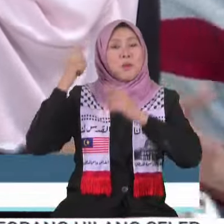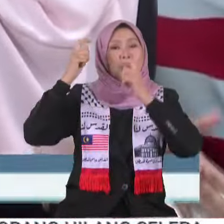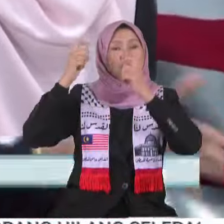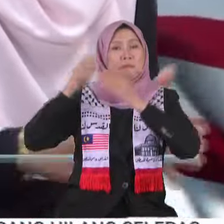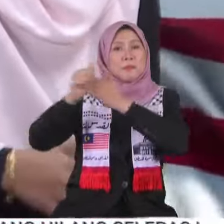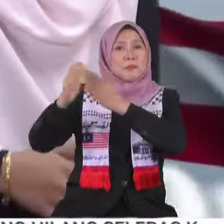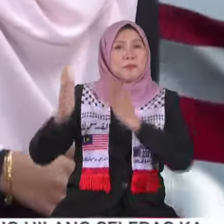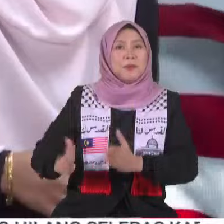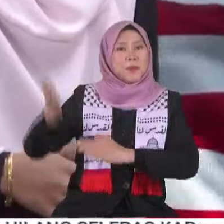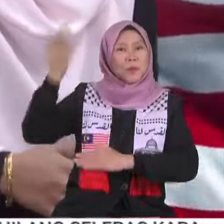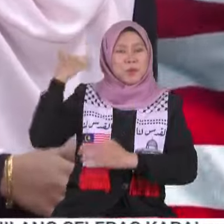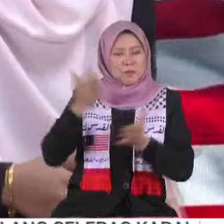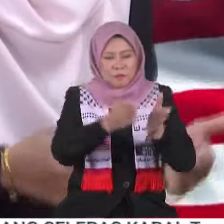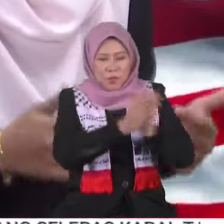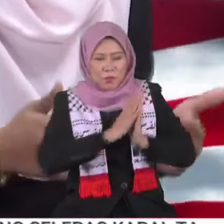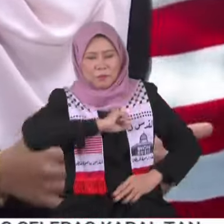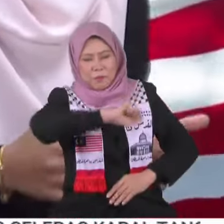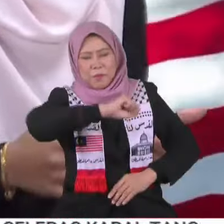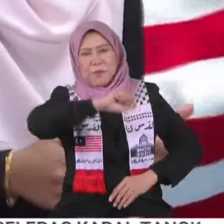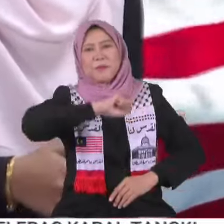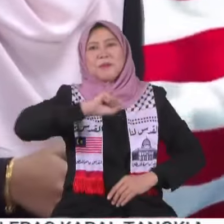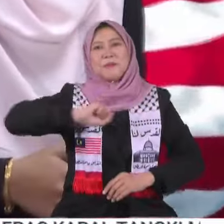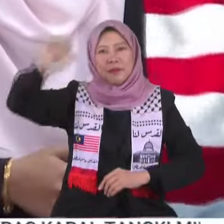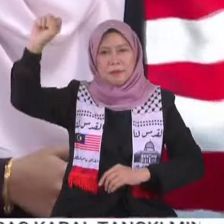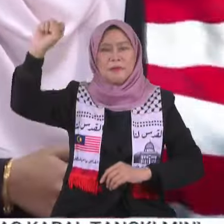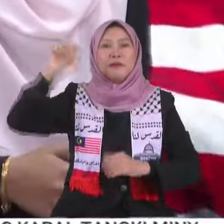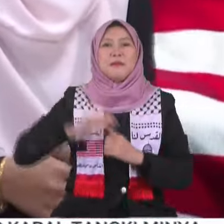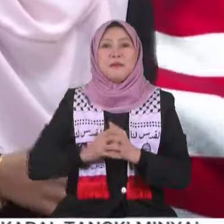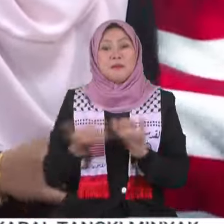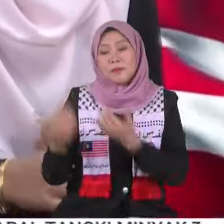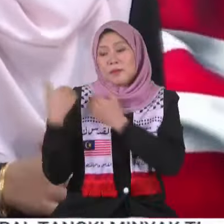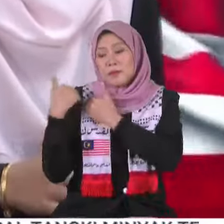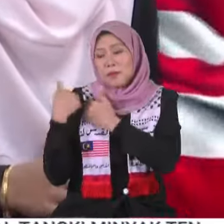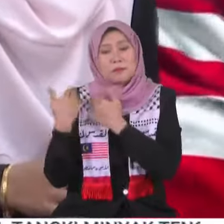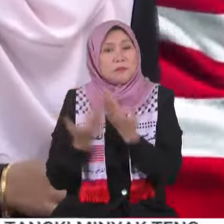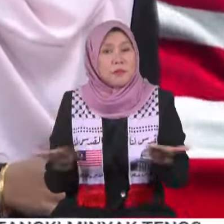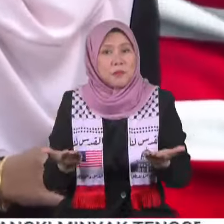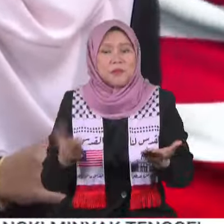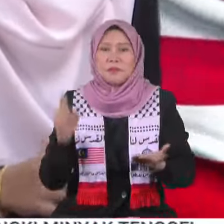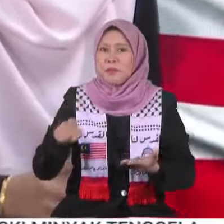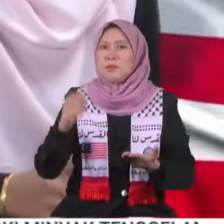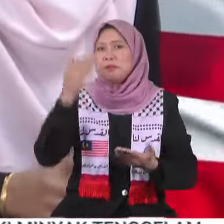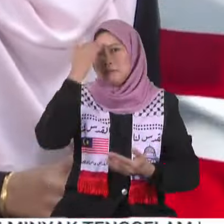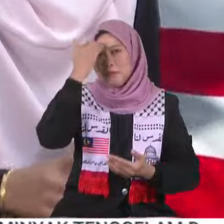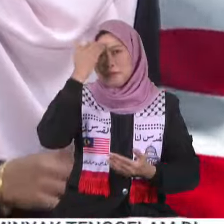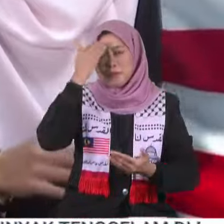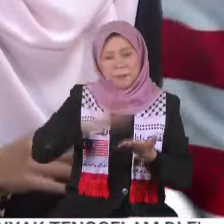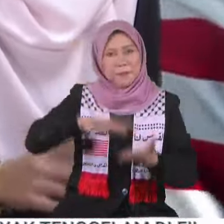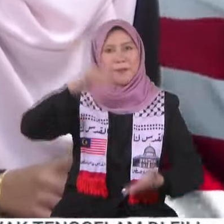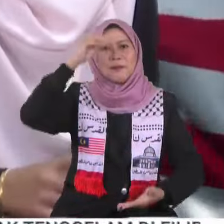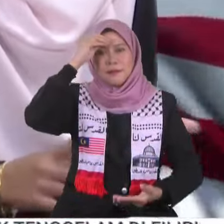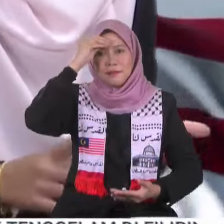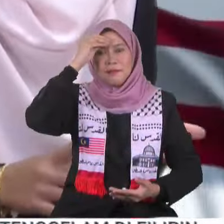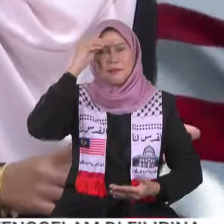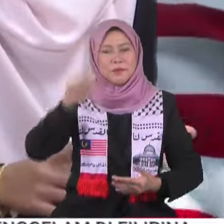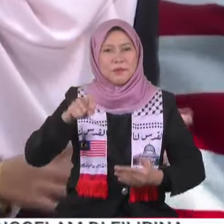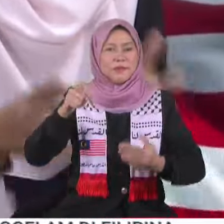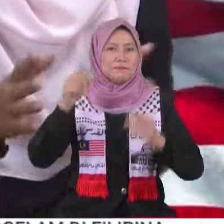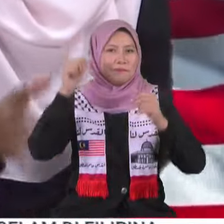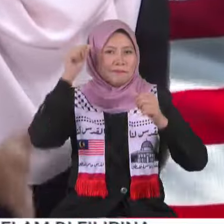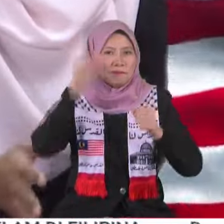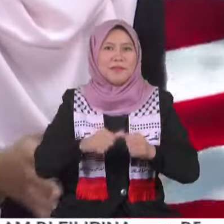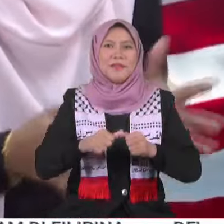menuntut kemerdekaan. Maka menjadi tanggungjawab kita untuk mengambil tahu, mempelajari dan menghayati